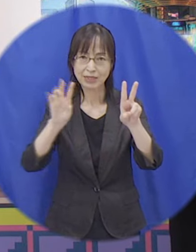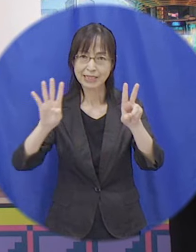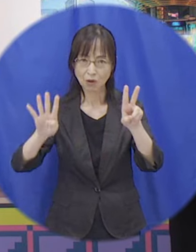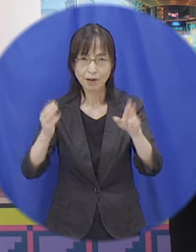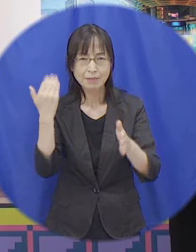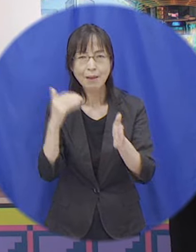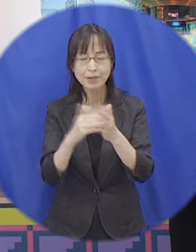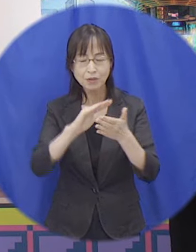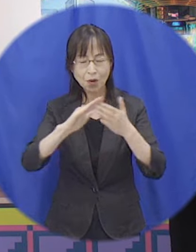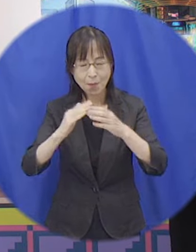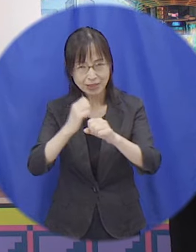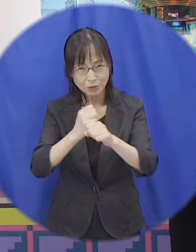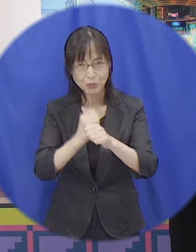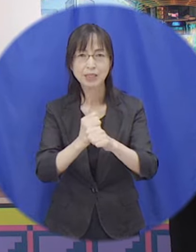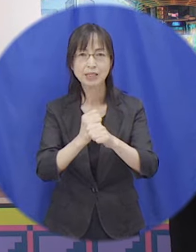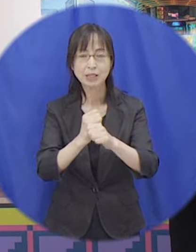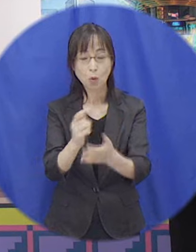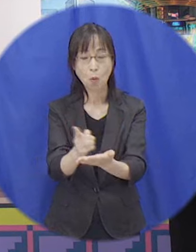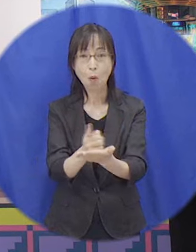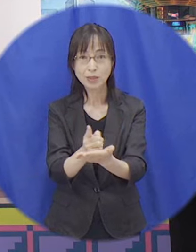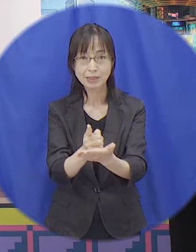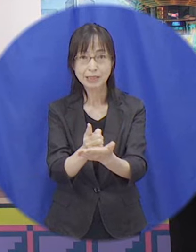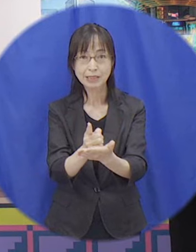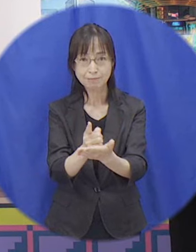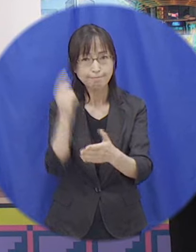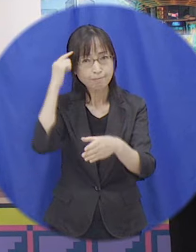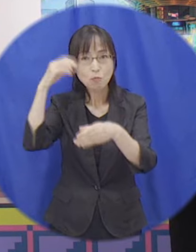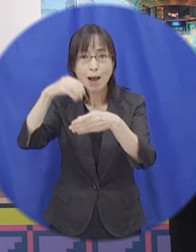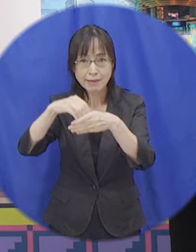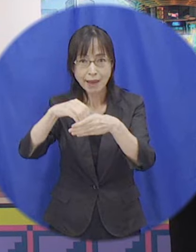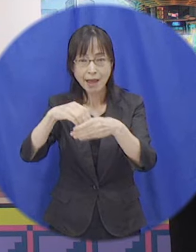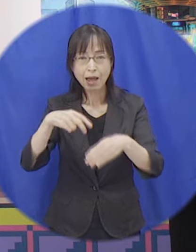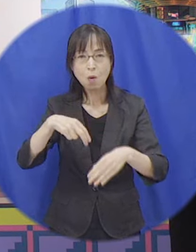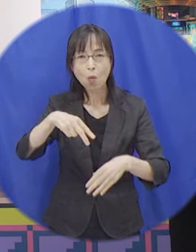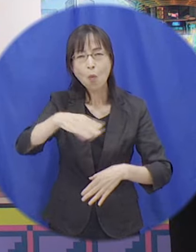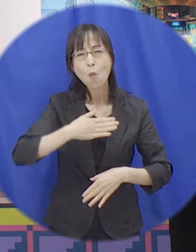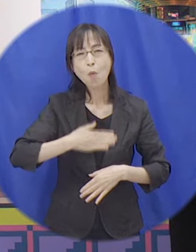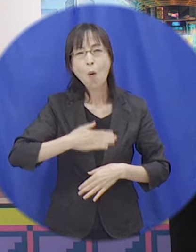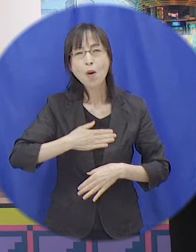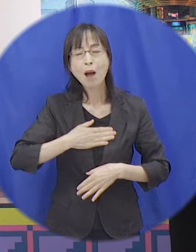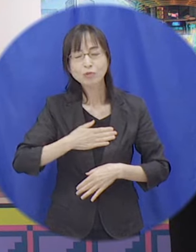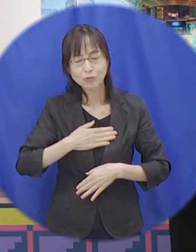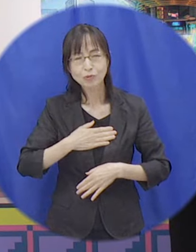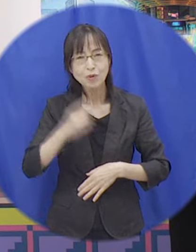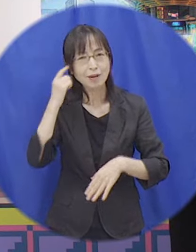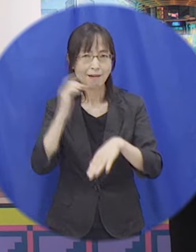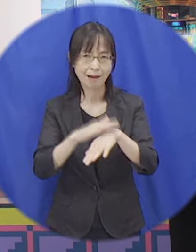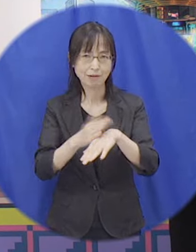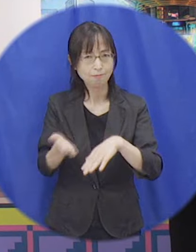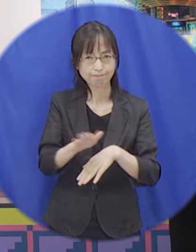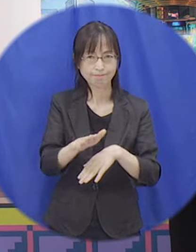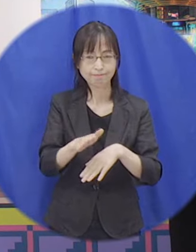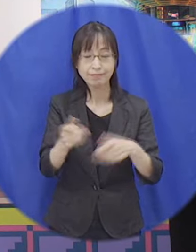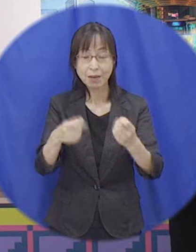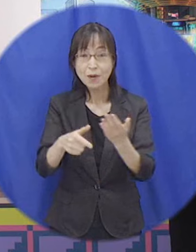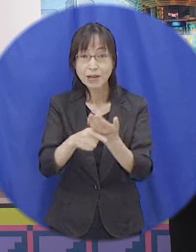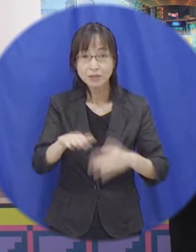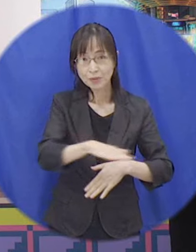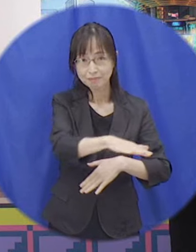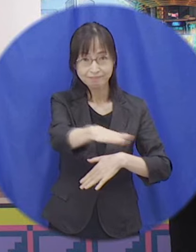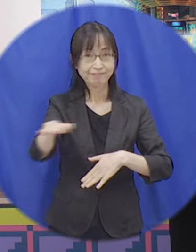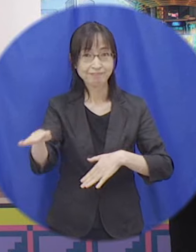での区のまちづくりの、方針を踏まえつつ、ウォーカブルという新たな視点を取り入れ、池袋駅周